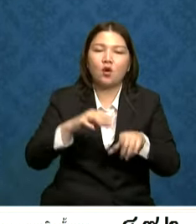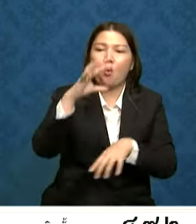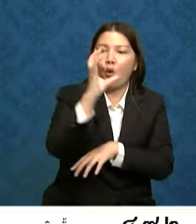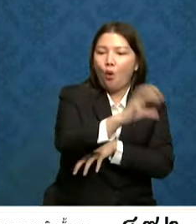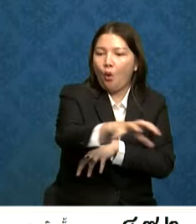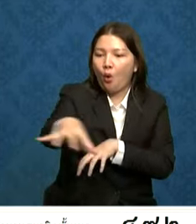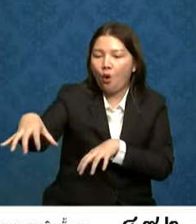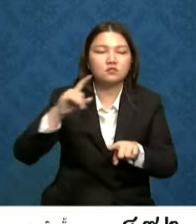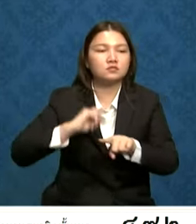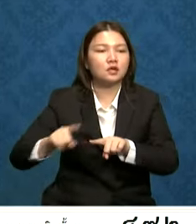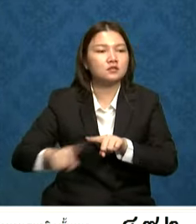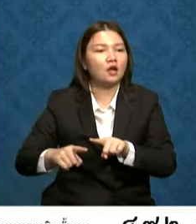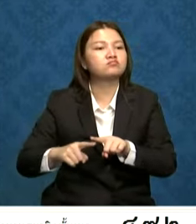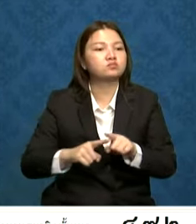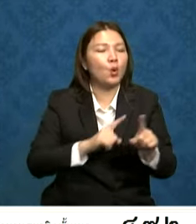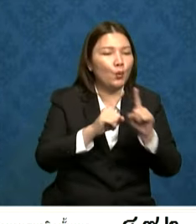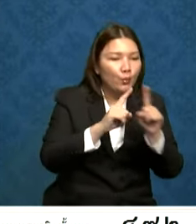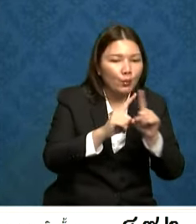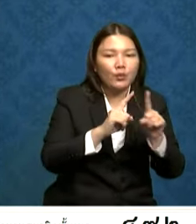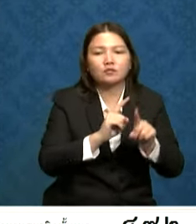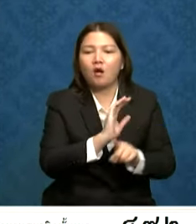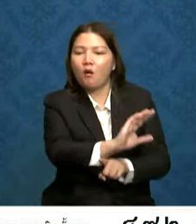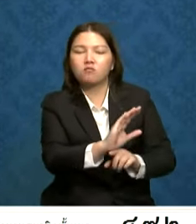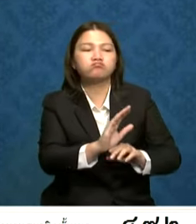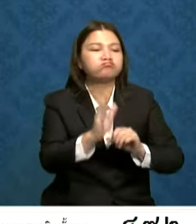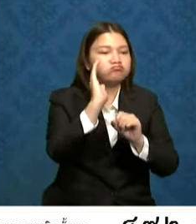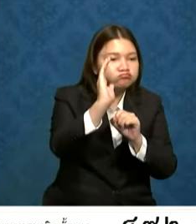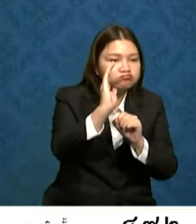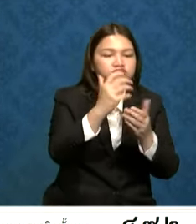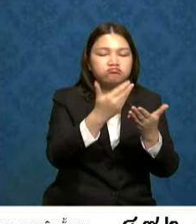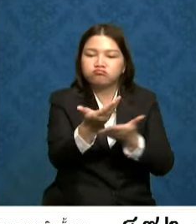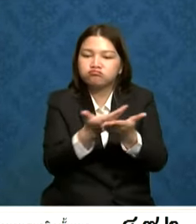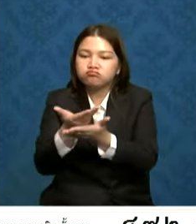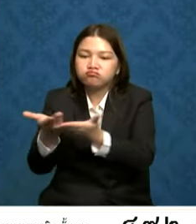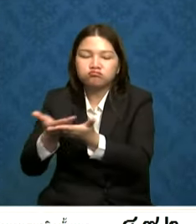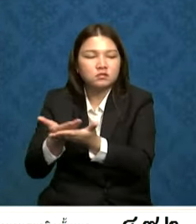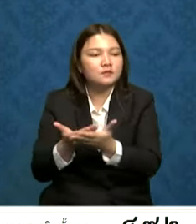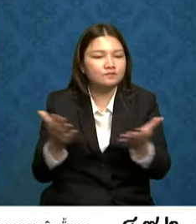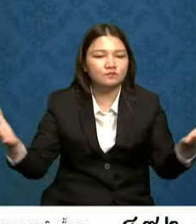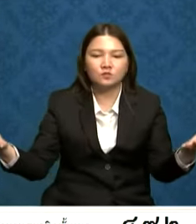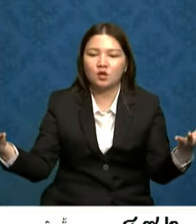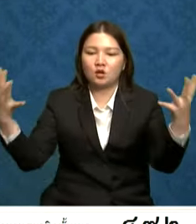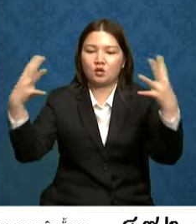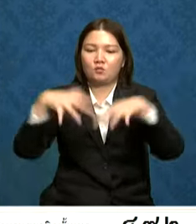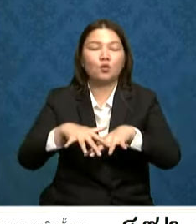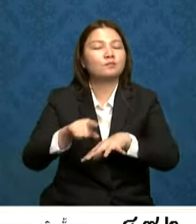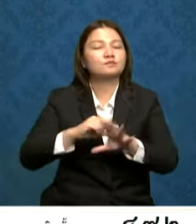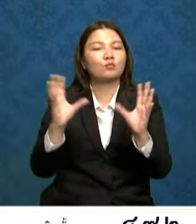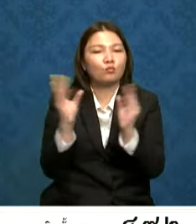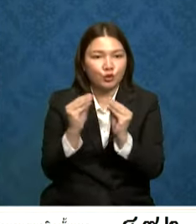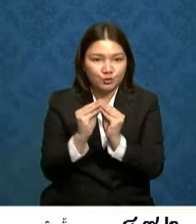เปลี่ยนเรียนรู้พร้อมทั้งรับฟังความคิดเห็นมาประกอบการพิจารณาโดยละเอียดรอบคอบ